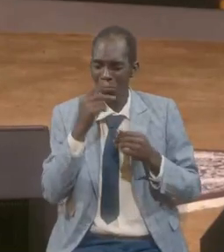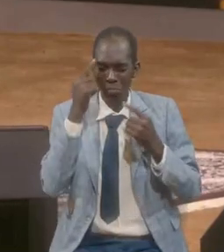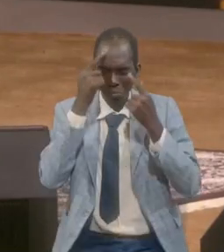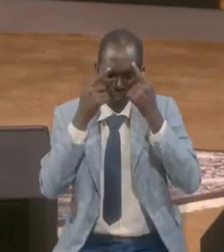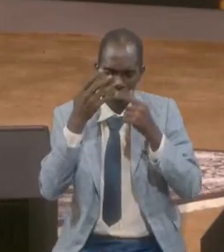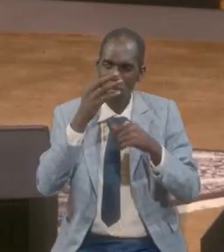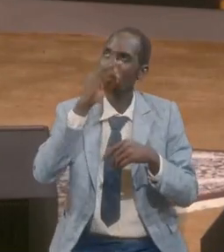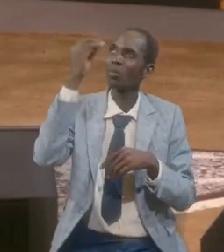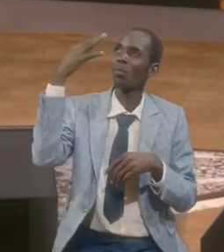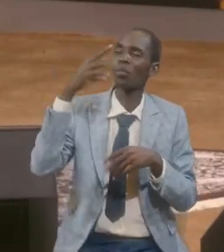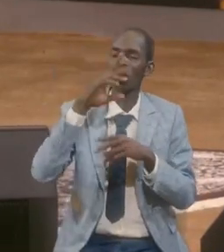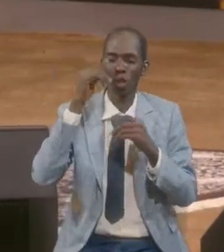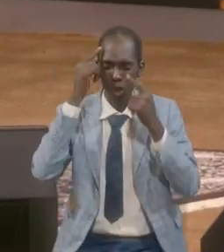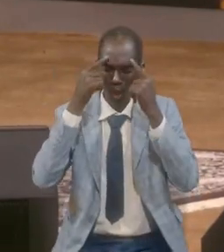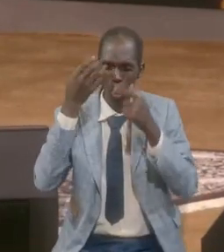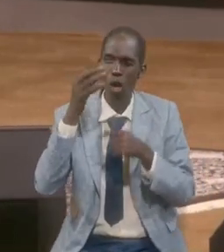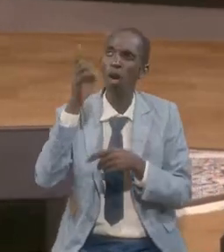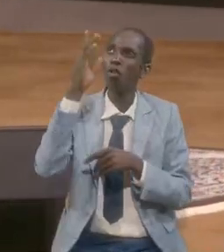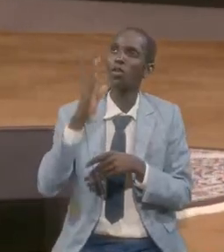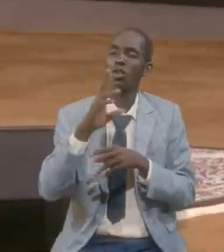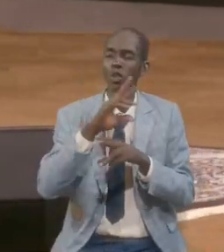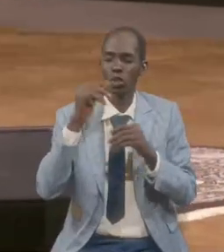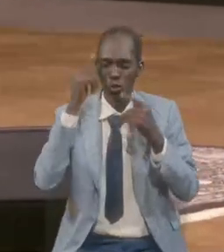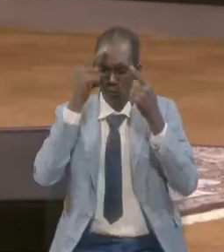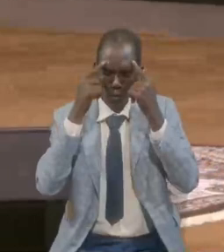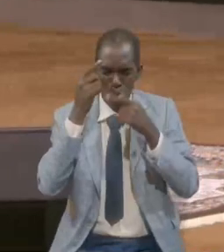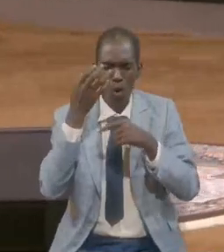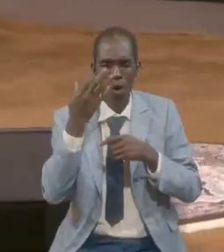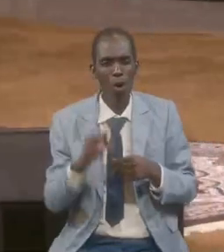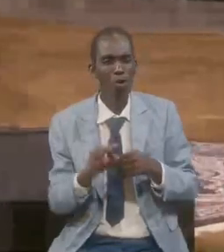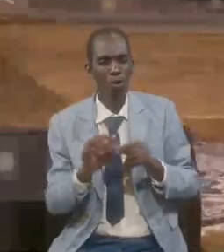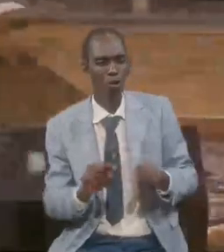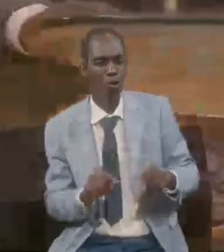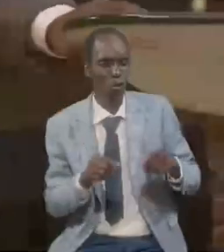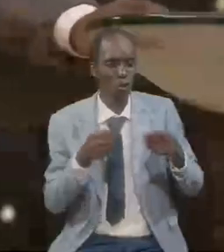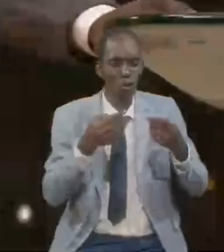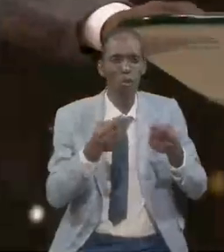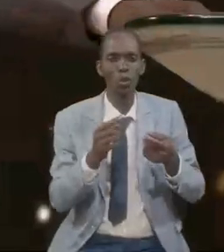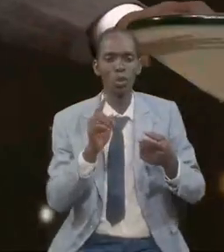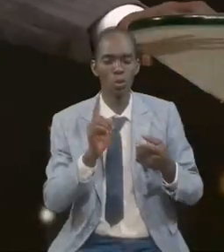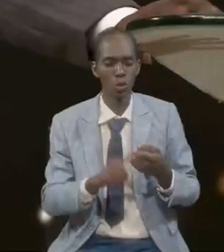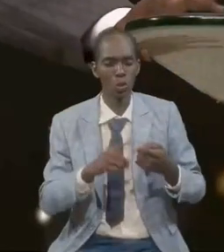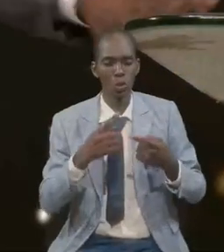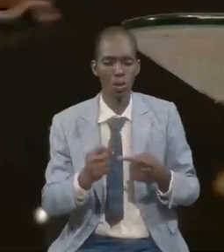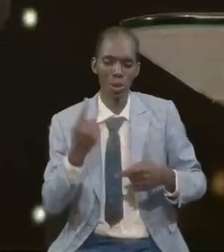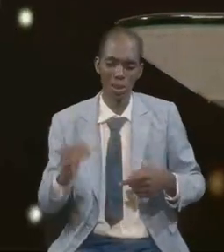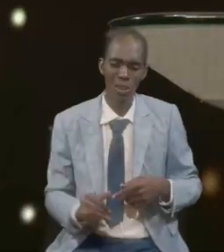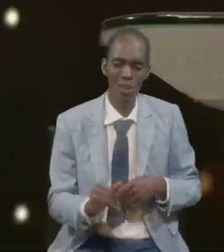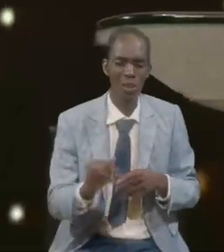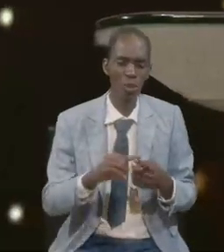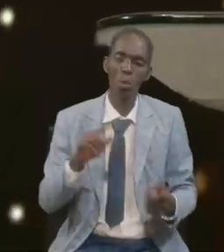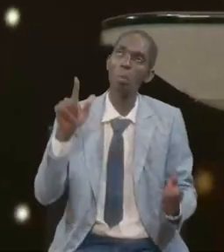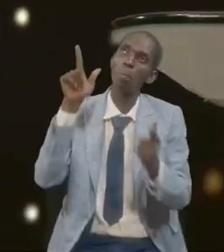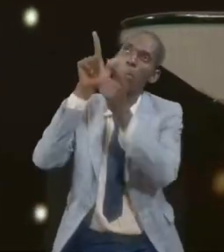de grâce, il n'a pas de pensée de Dieu, il n'a pas de pensée à la piété, il ne pense pas à aller à l'au-delà pour être avec